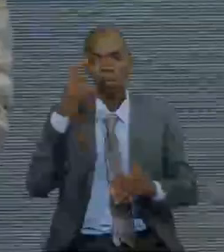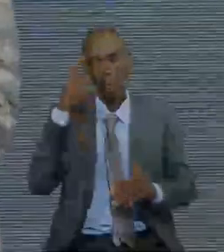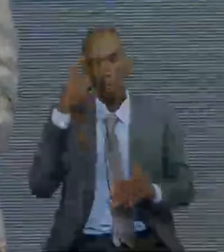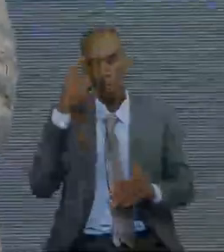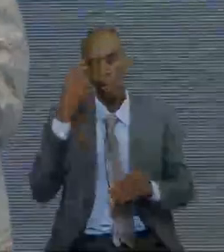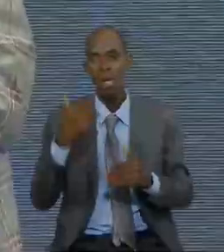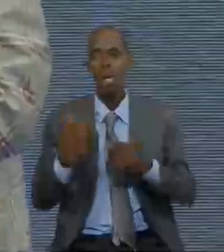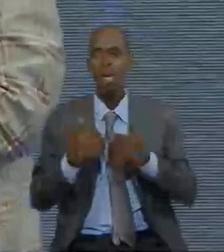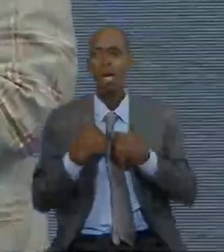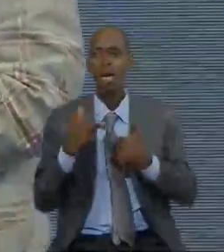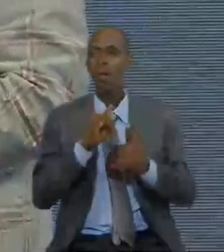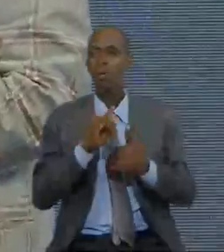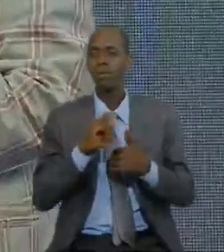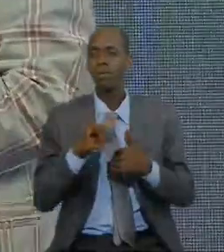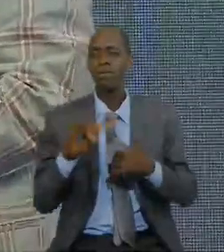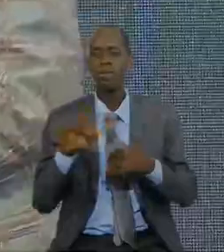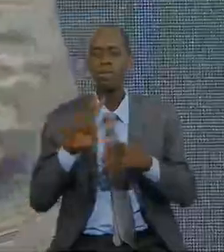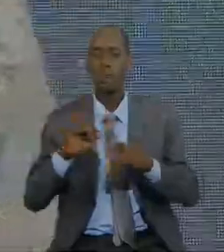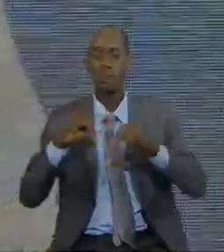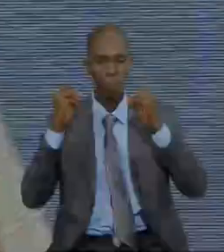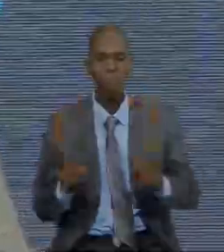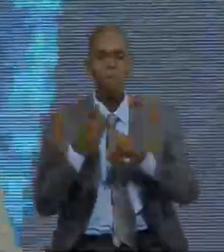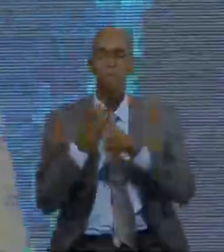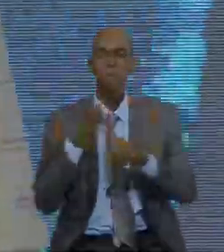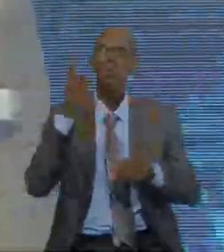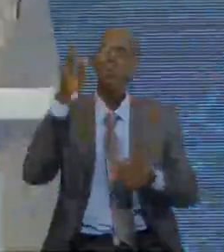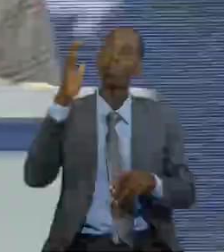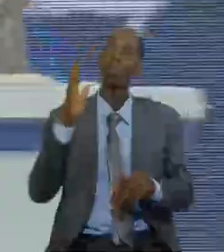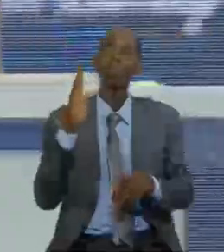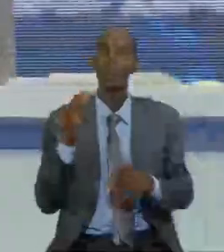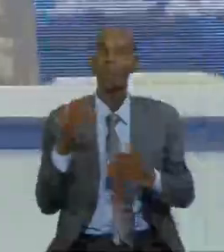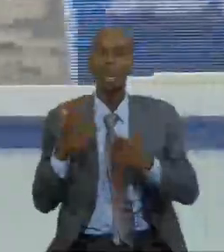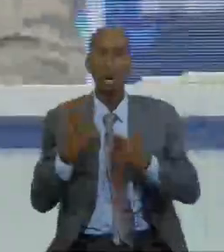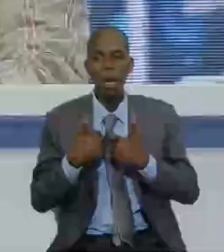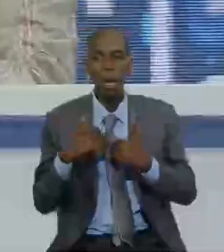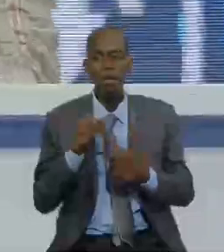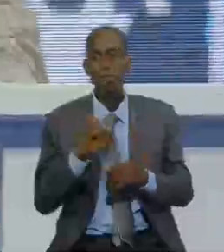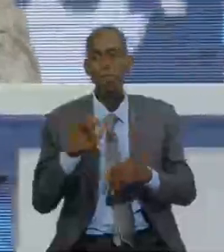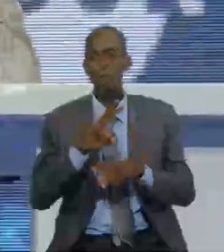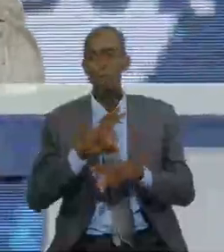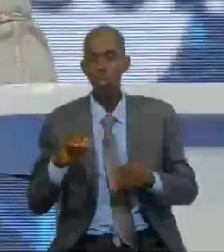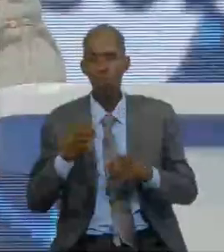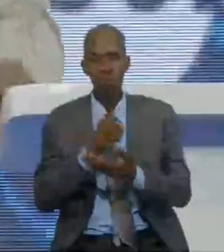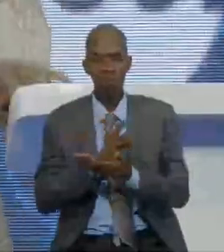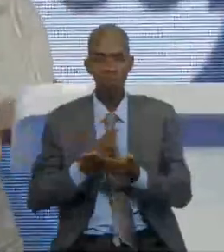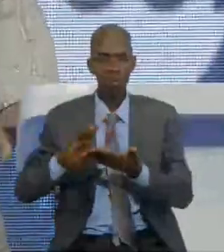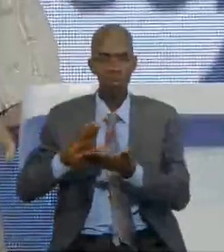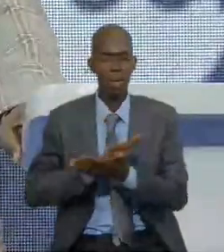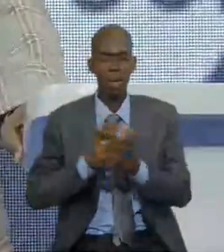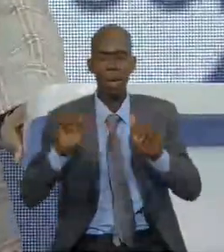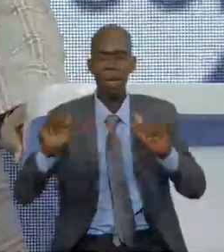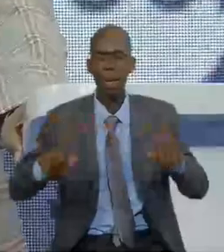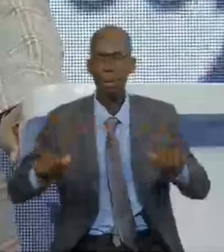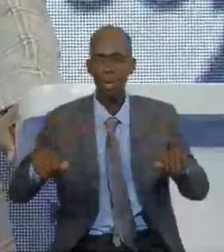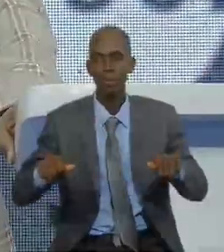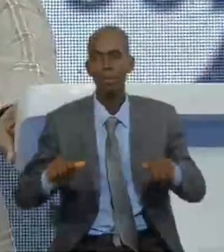cœur sans sans la puissance de Dieu sans la capacité